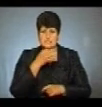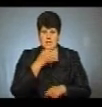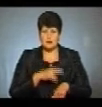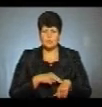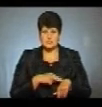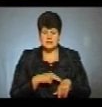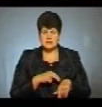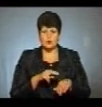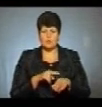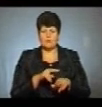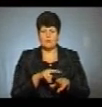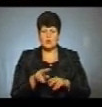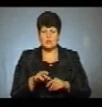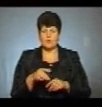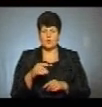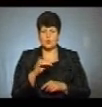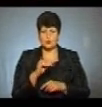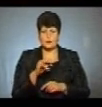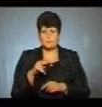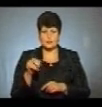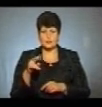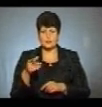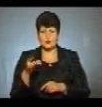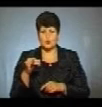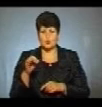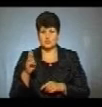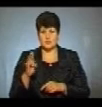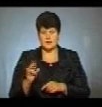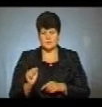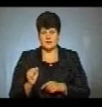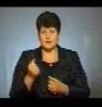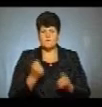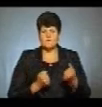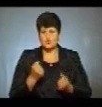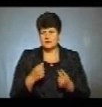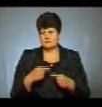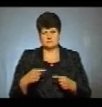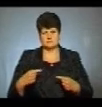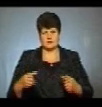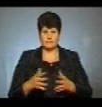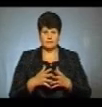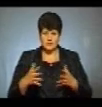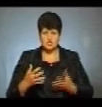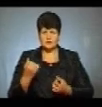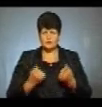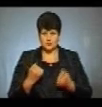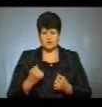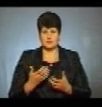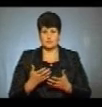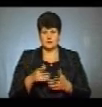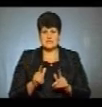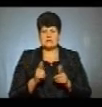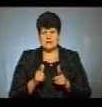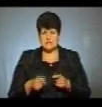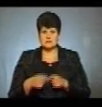управління патрульної поліції в області Юлія Підгрушна. Водії? Які? Переважна більшість водіїв у нас гідні з порушенням,